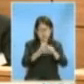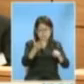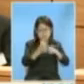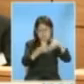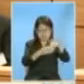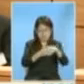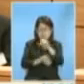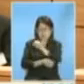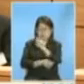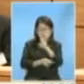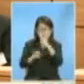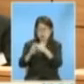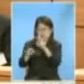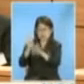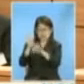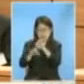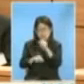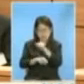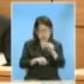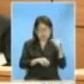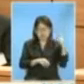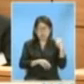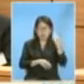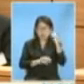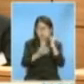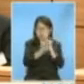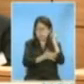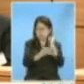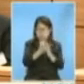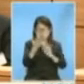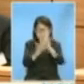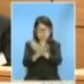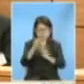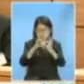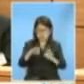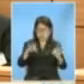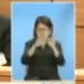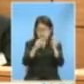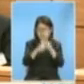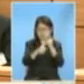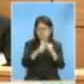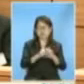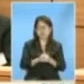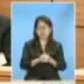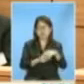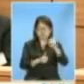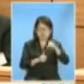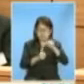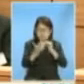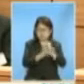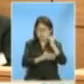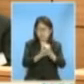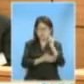หลายคนครับที่เห็นแก่ความถูกต้องของชาติบ้านเมืองที่เห็นแก่ความถูกต้อง